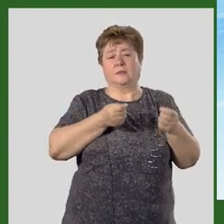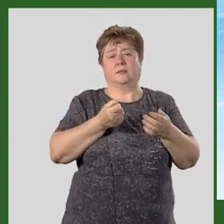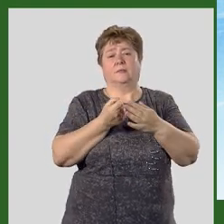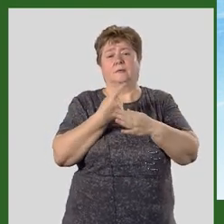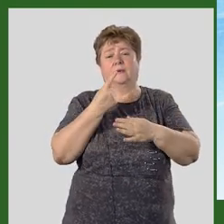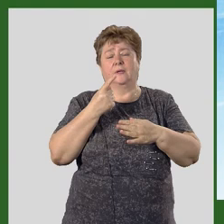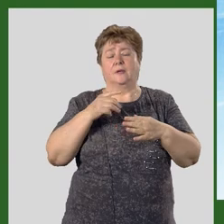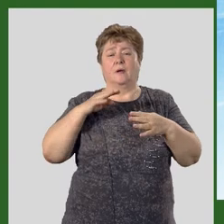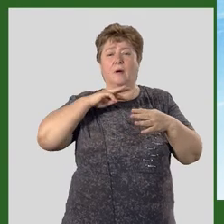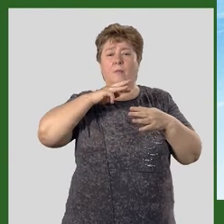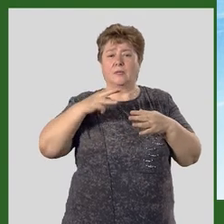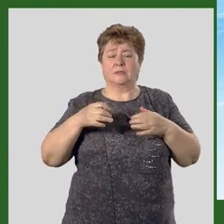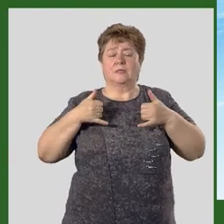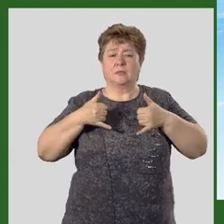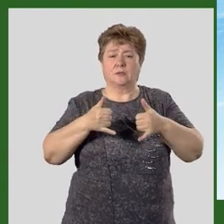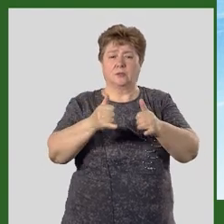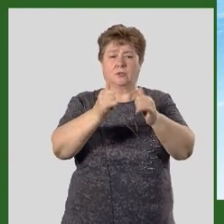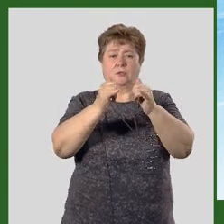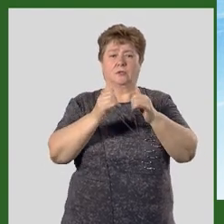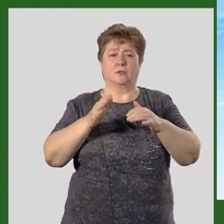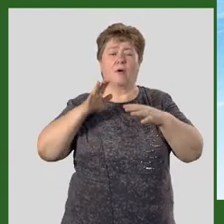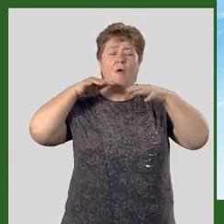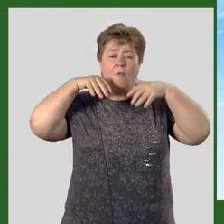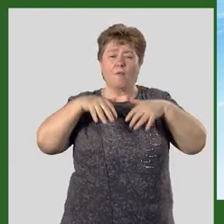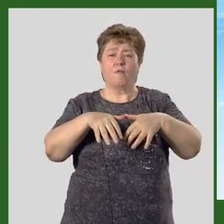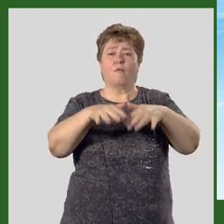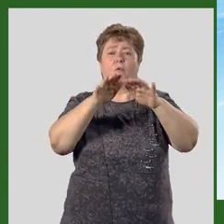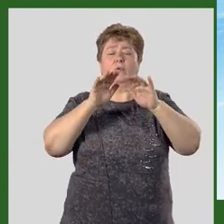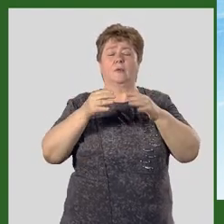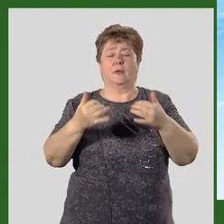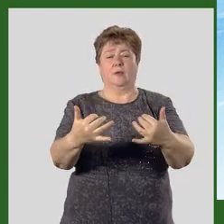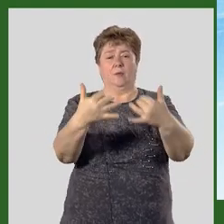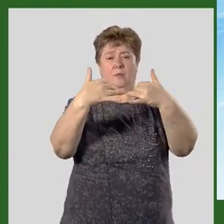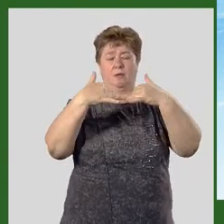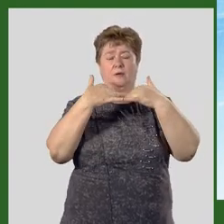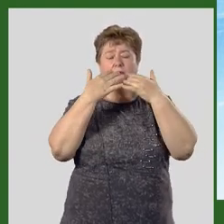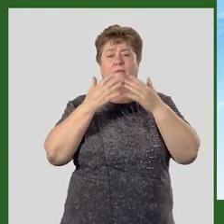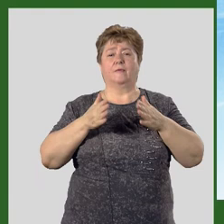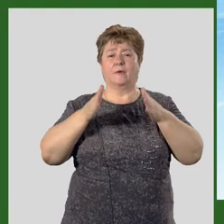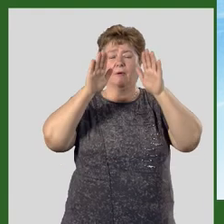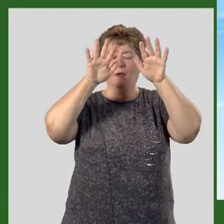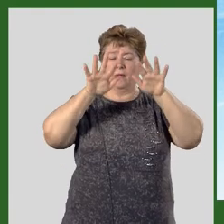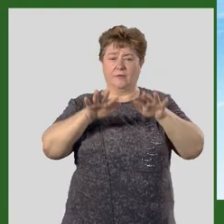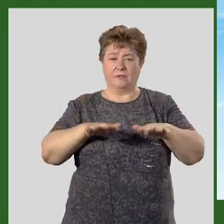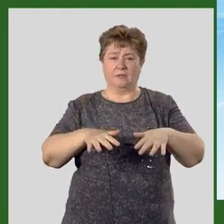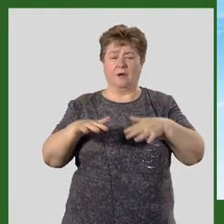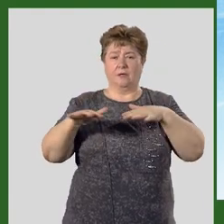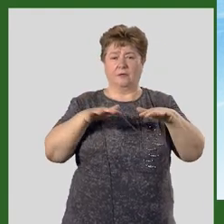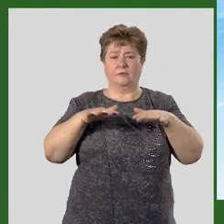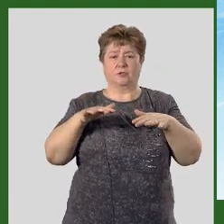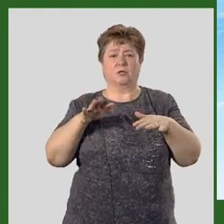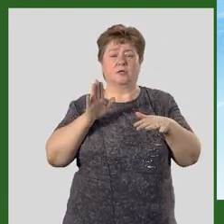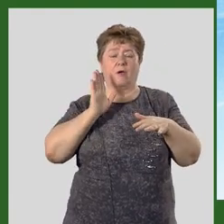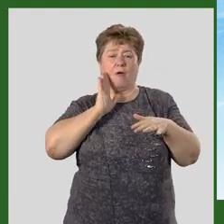являются морские течения, волны, приливы, вертикальные движения вод